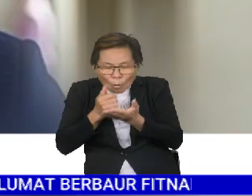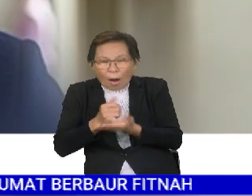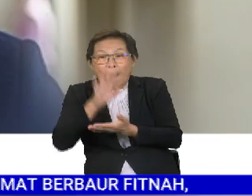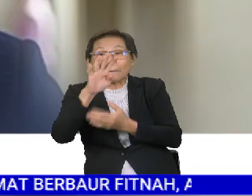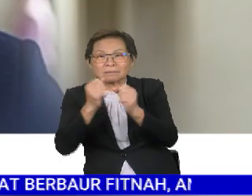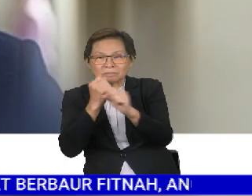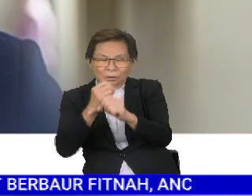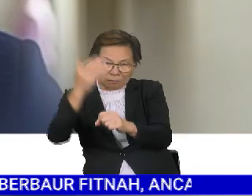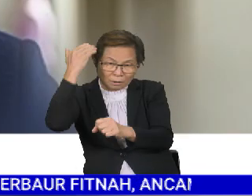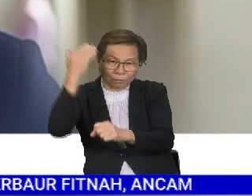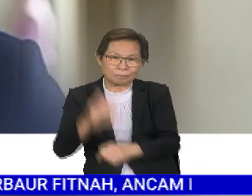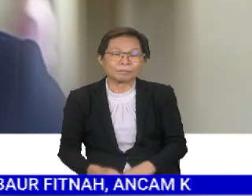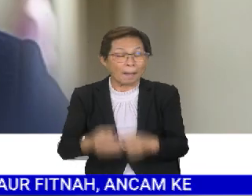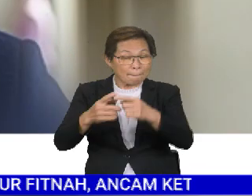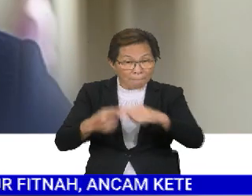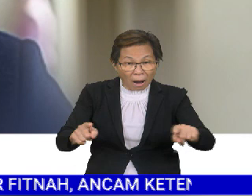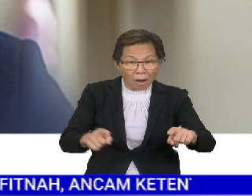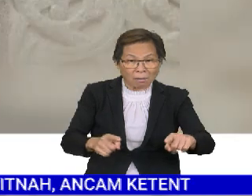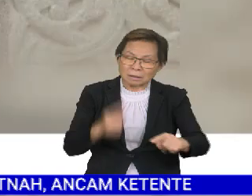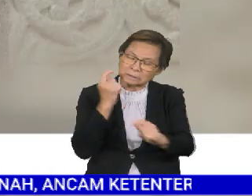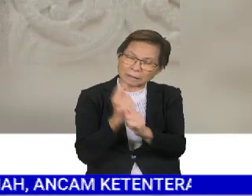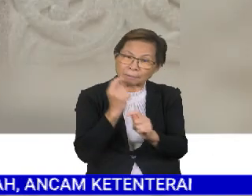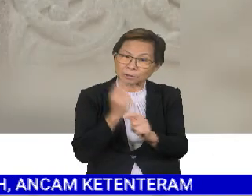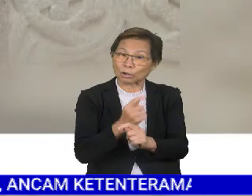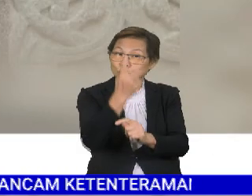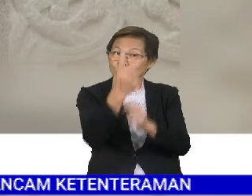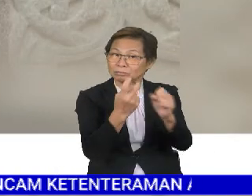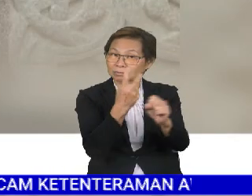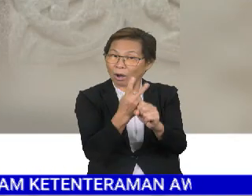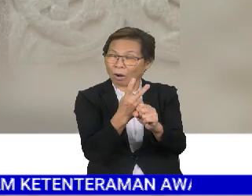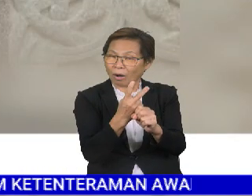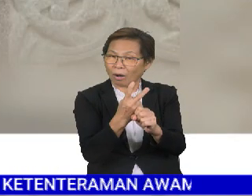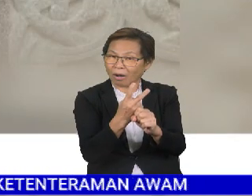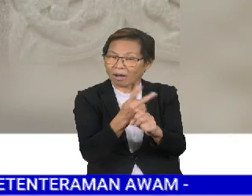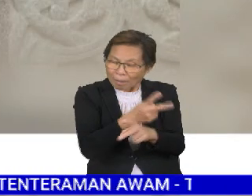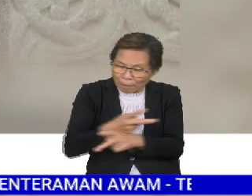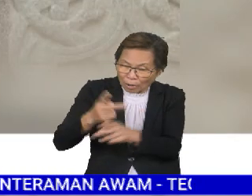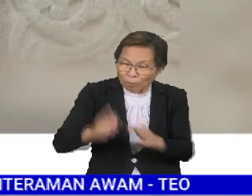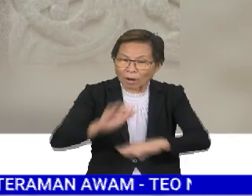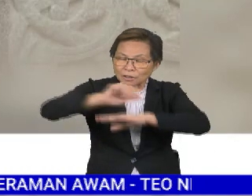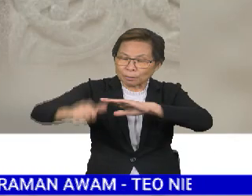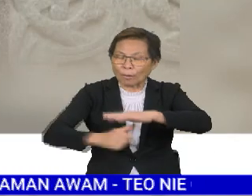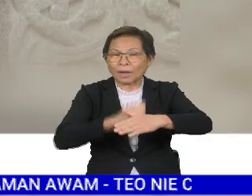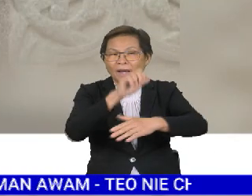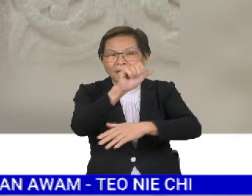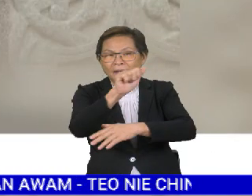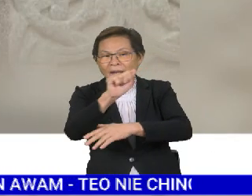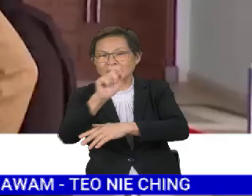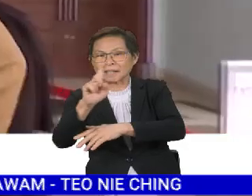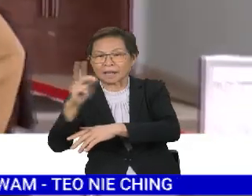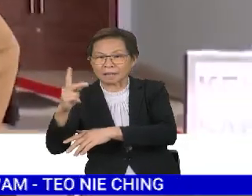4 tahun lalu. Bagaimanapun, mengekalkan 2 tahun pengawasan bawah agensi anti-dadah